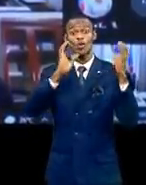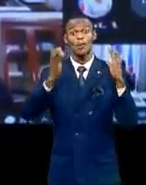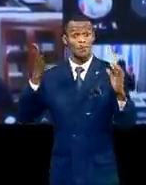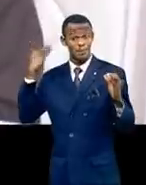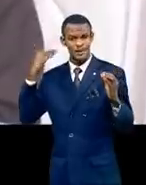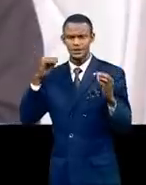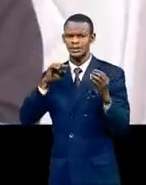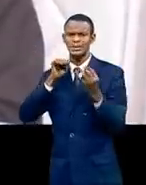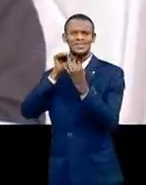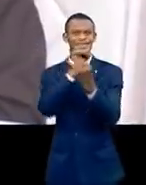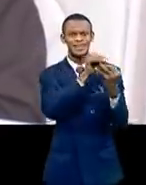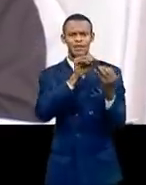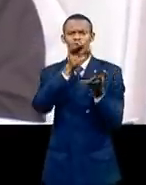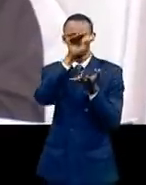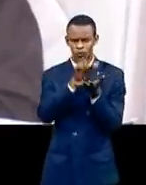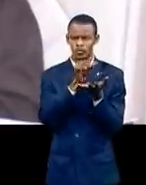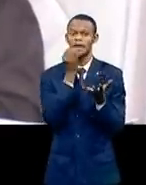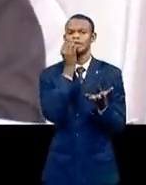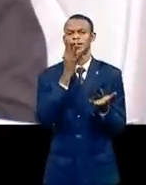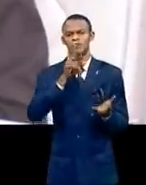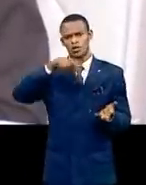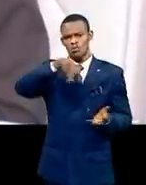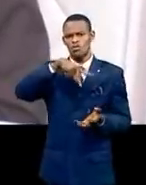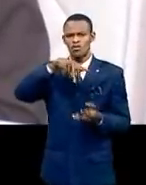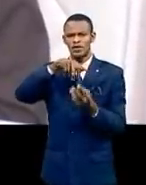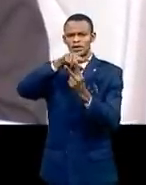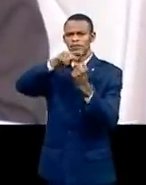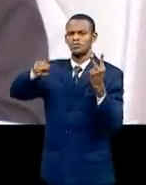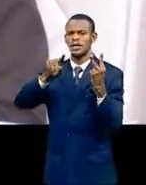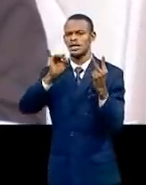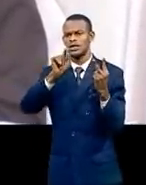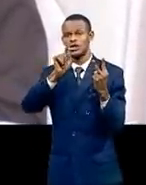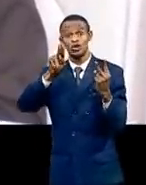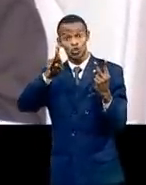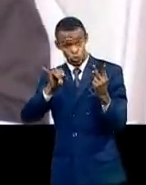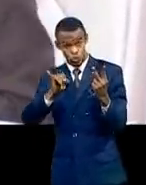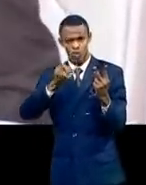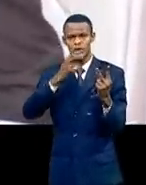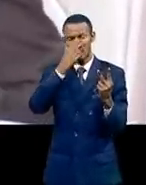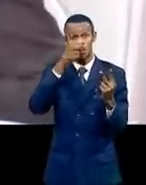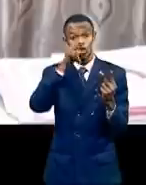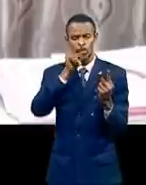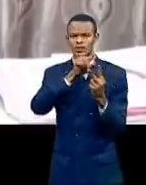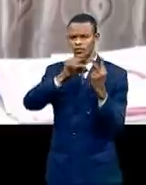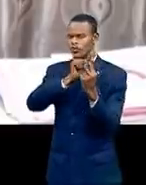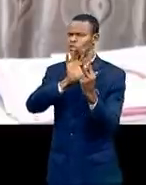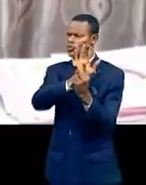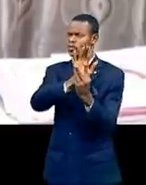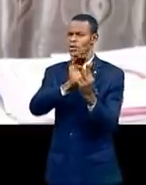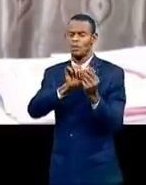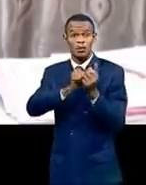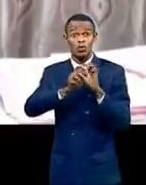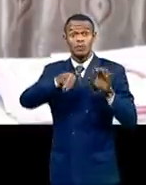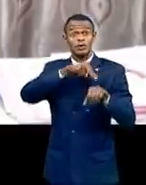où les forces armées de la République démocratique du Congo sont engagées dans la traque de forces négatives. L'état d'esprit de la